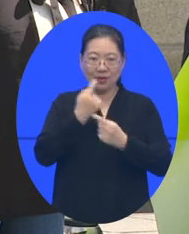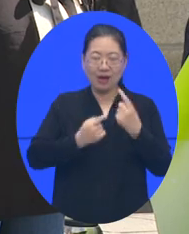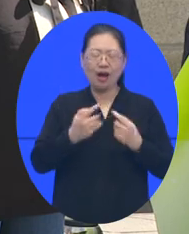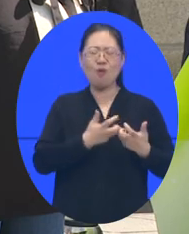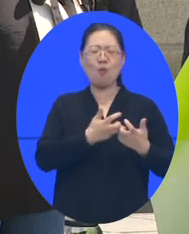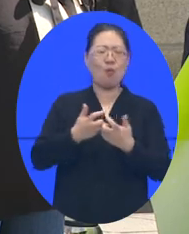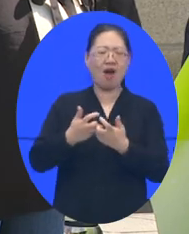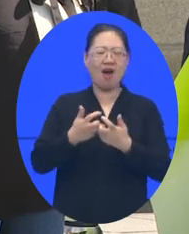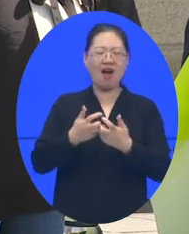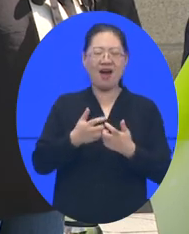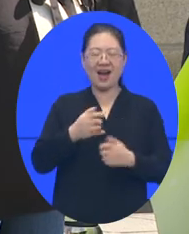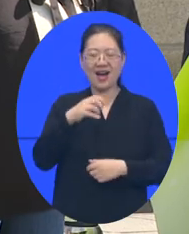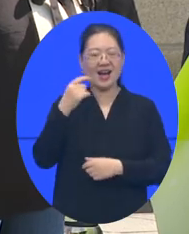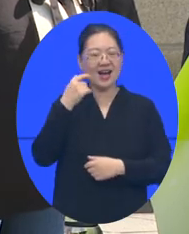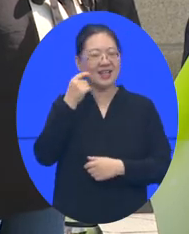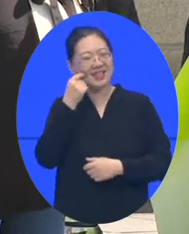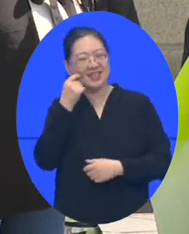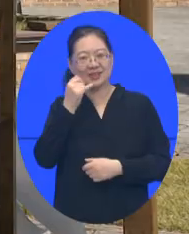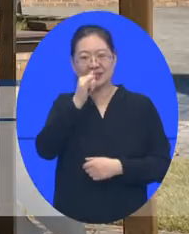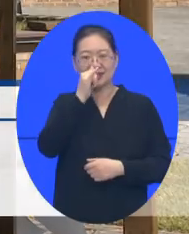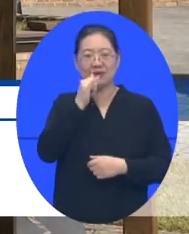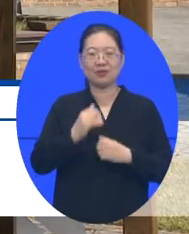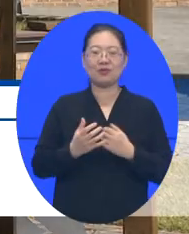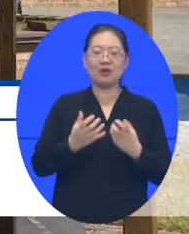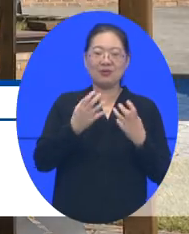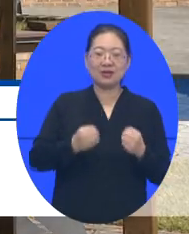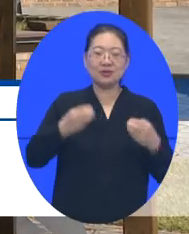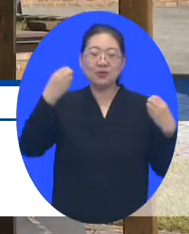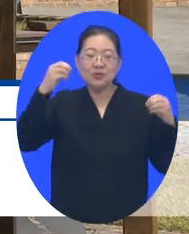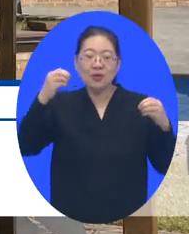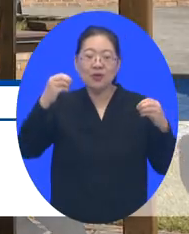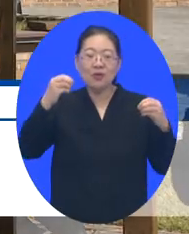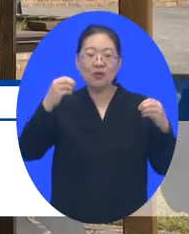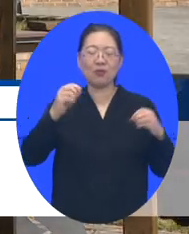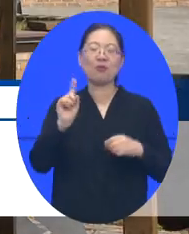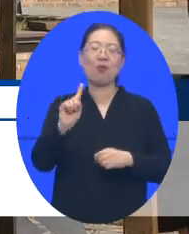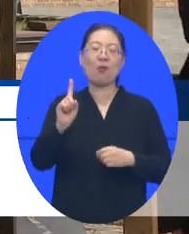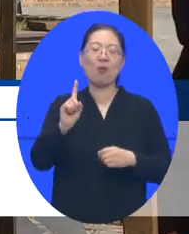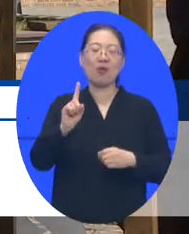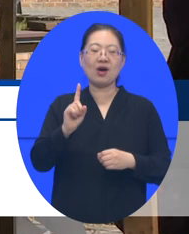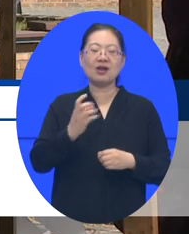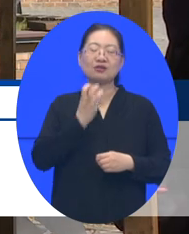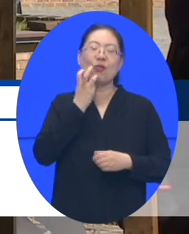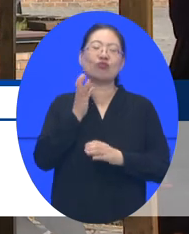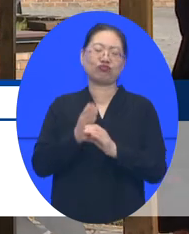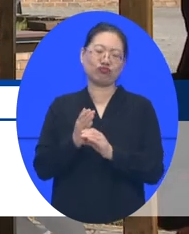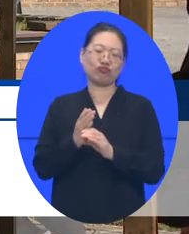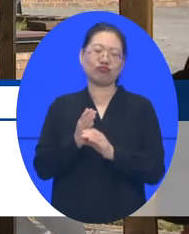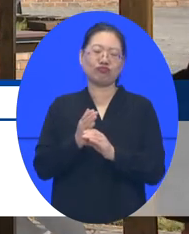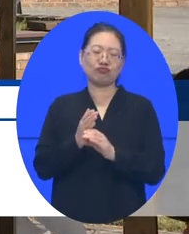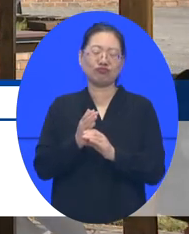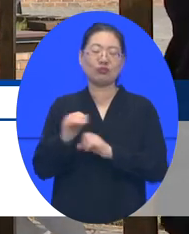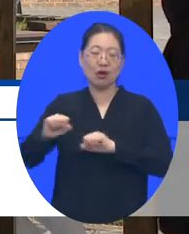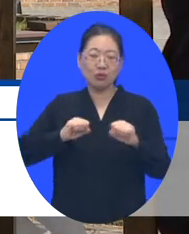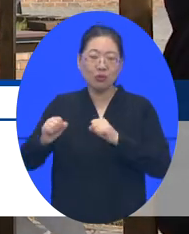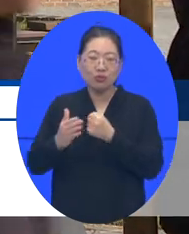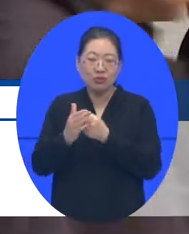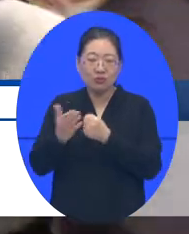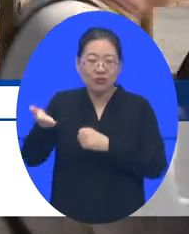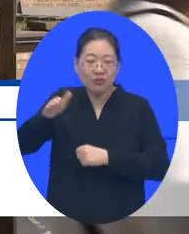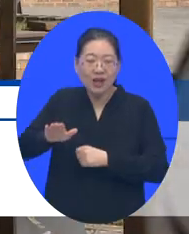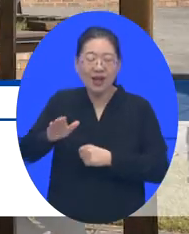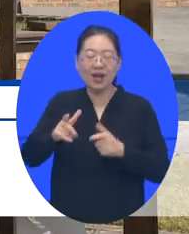틈이 없을 정도로 큰 홍을 얻었습니다. 많은 공연이나 이런 것들이 사실 서울 중심으로 되어 있는데